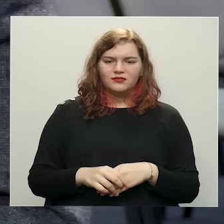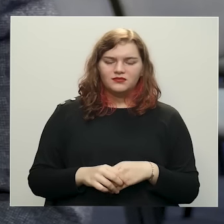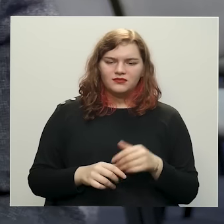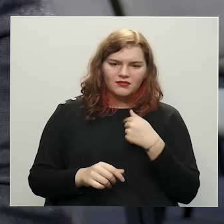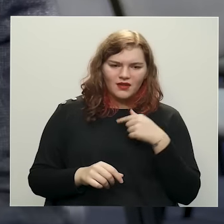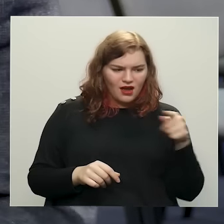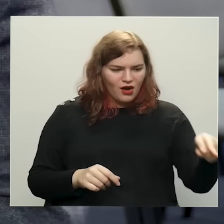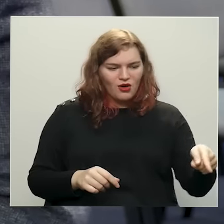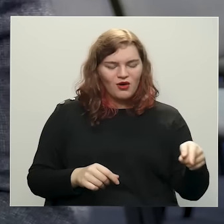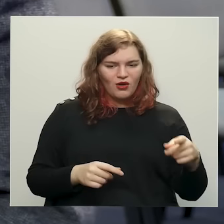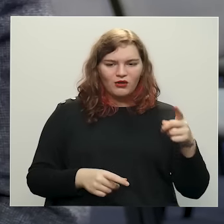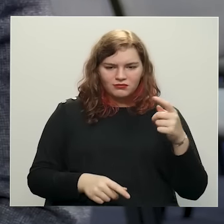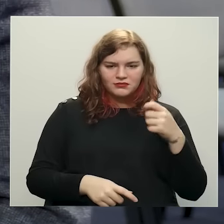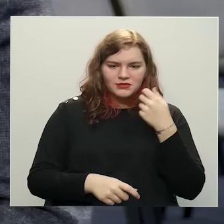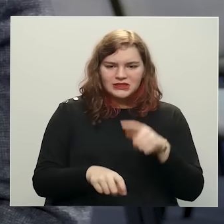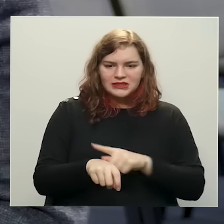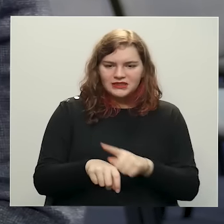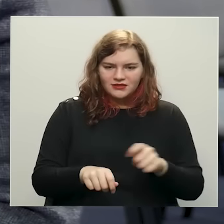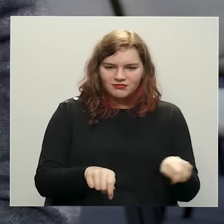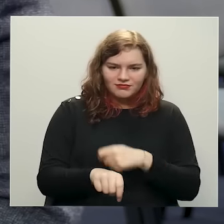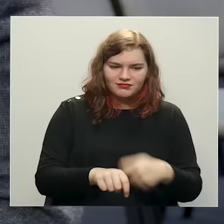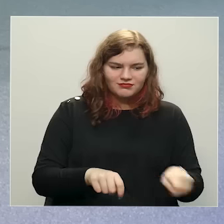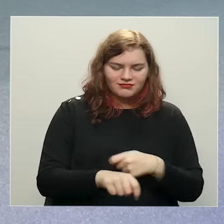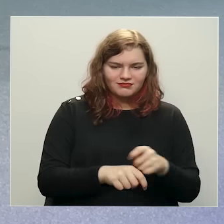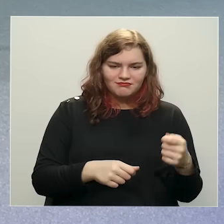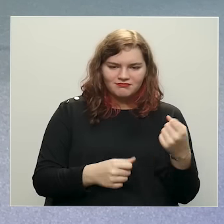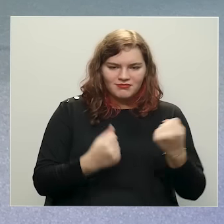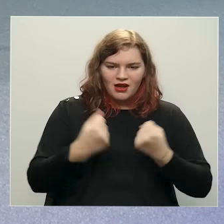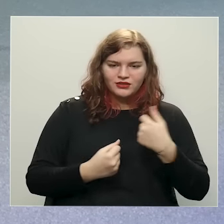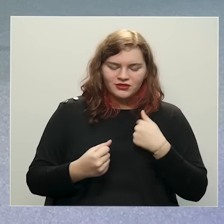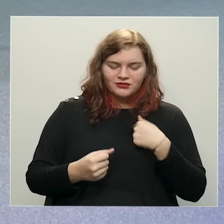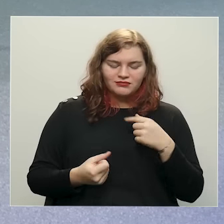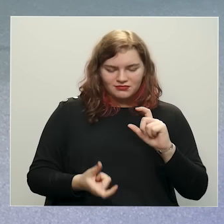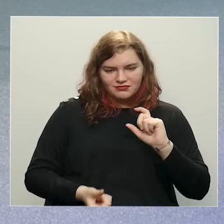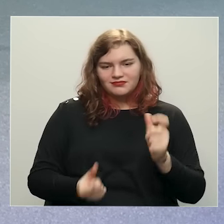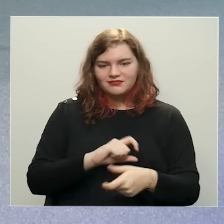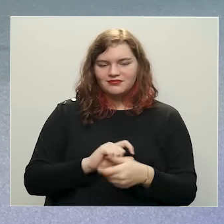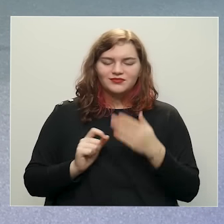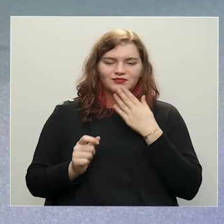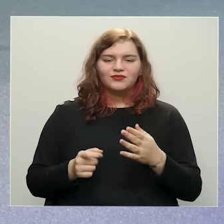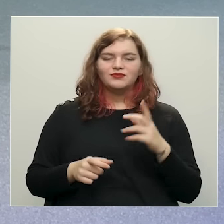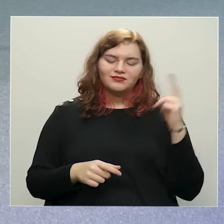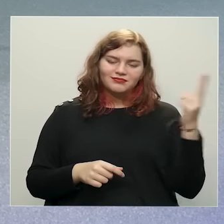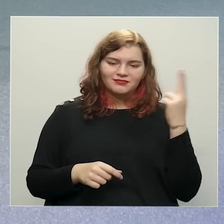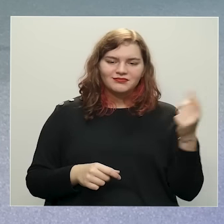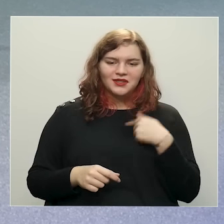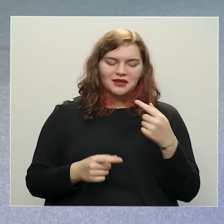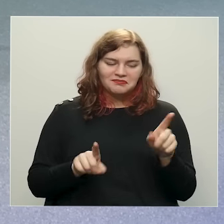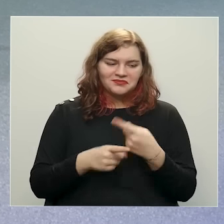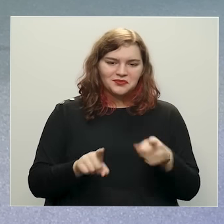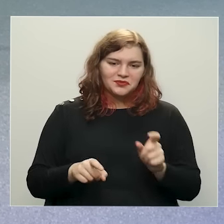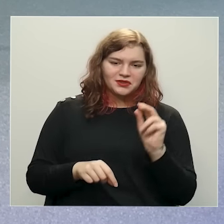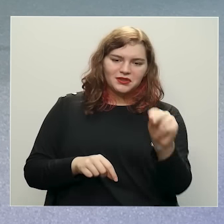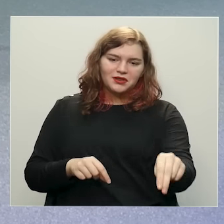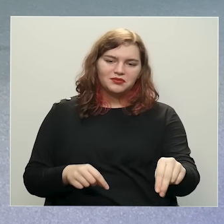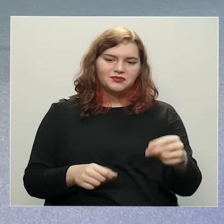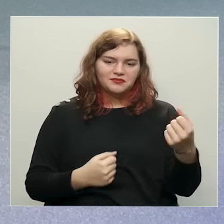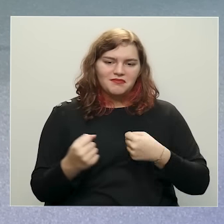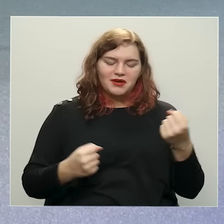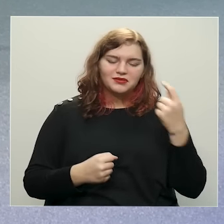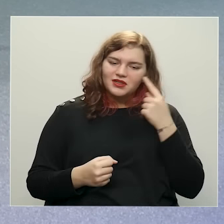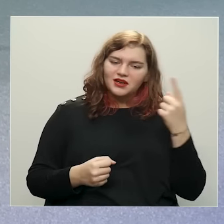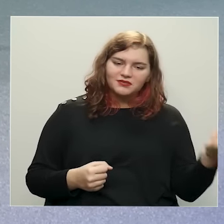să spun că acolo l-o primit pe Domnul, m-a rugat cu el și am mulțumit lui Dumnezeu pentru el, că acum este...